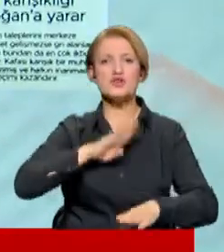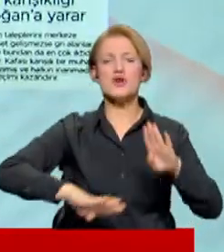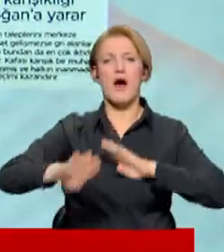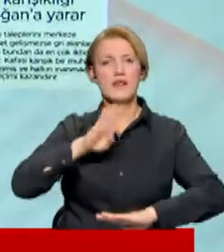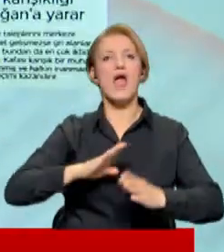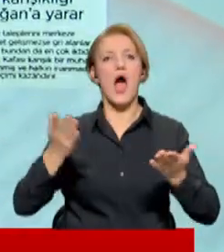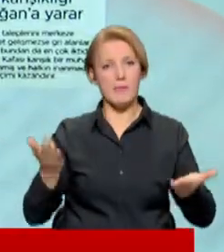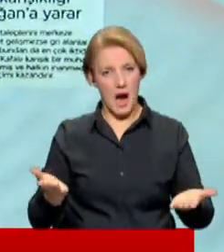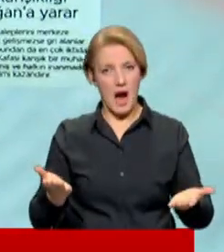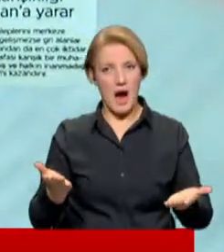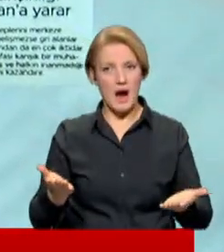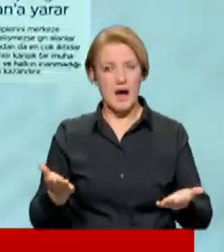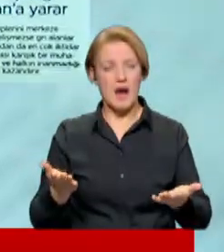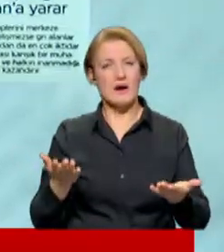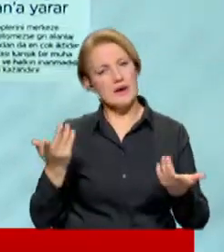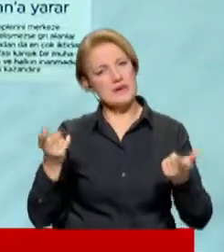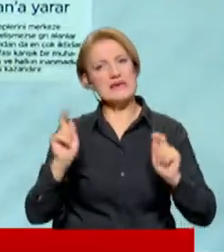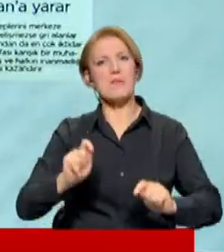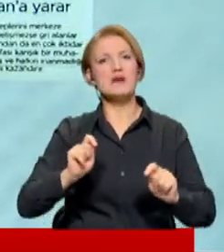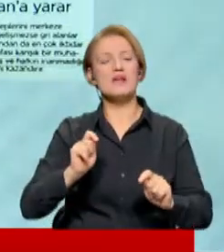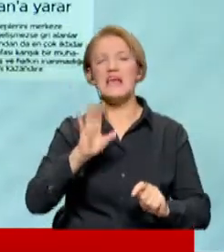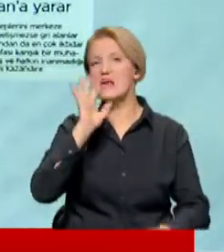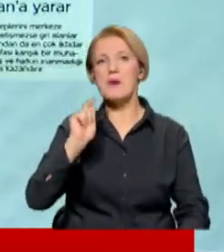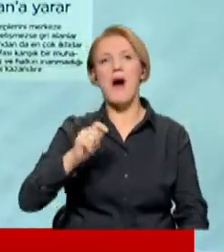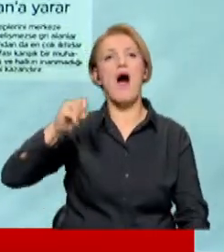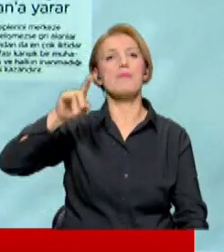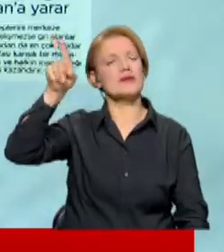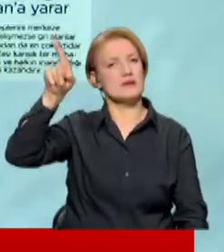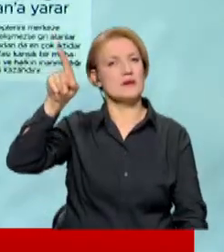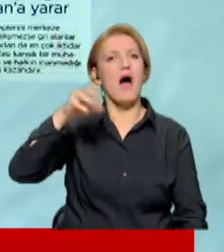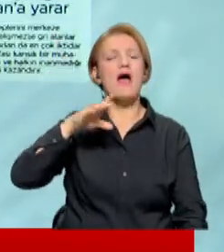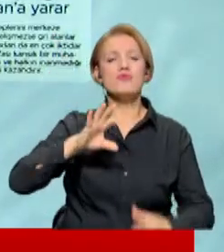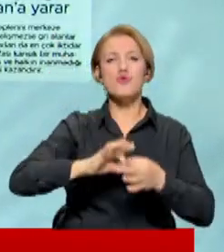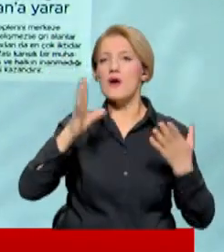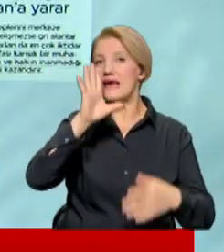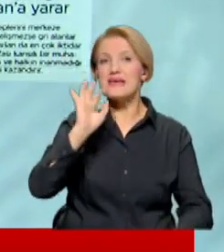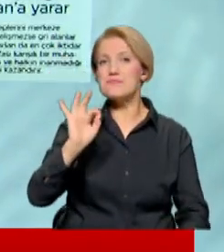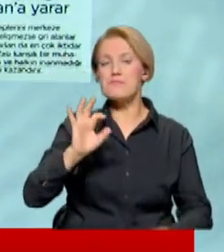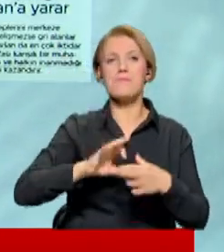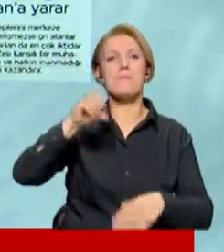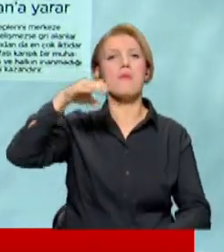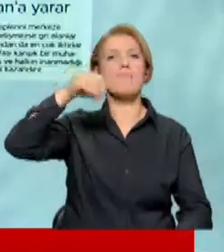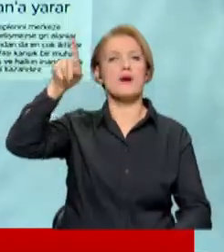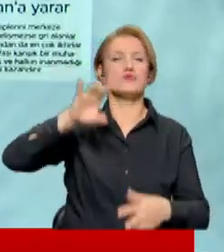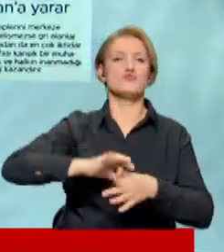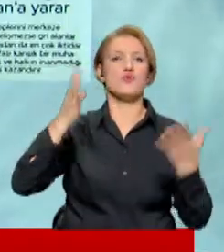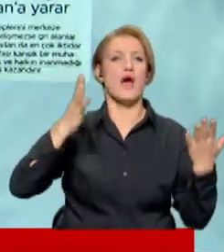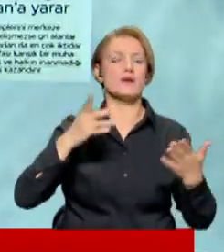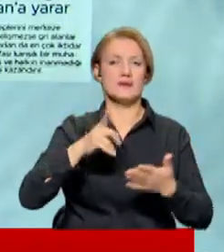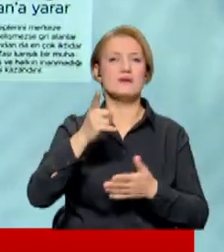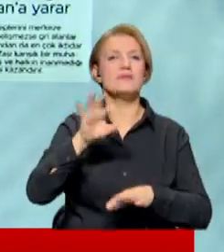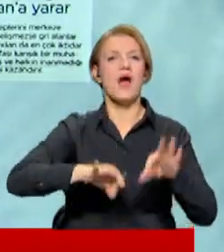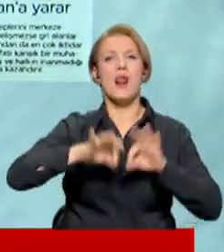şikayet ediyor ama yine de yaparsa AK Parti yapıyor çözerse AK Parti çözer böyle bir yaklaşım içinde